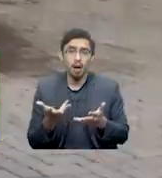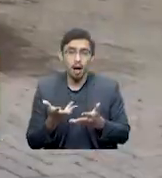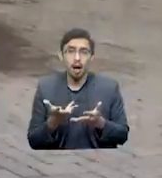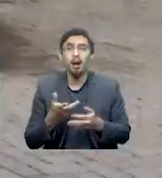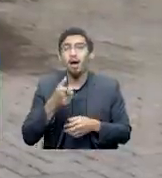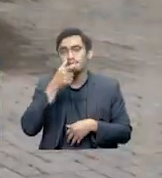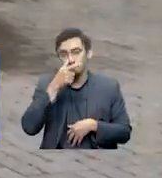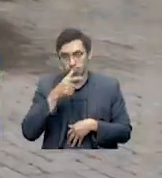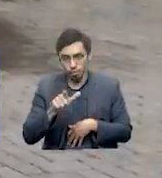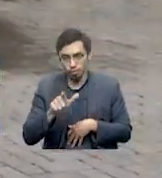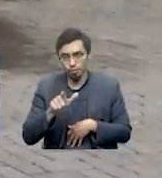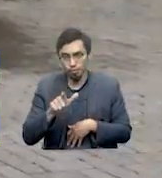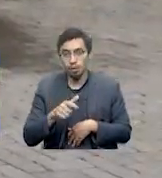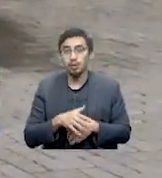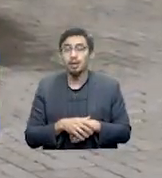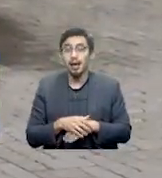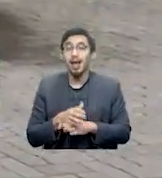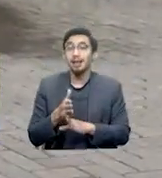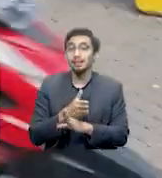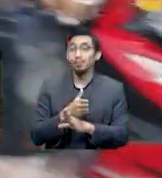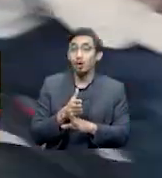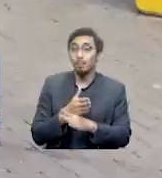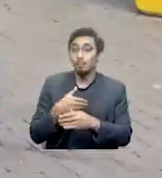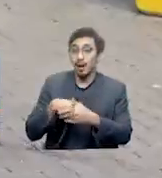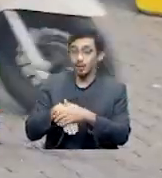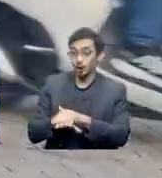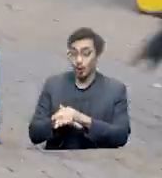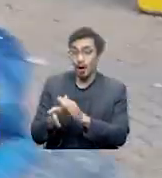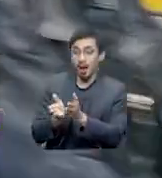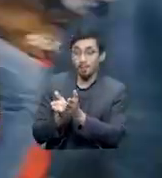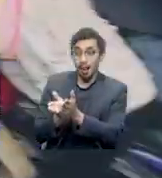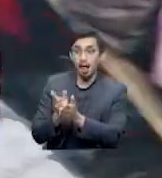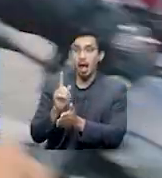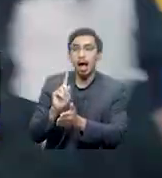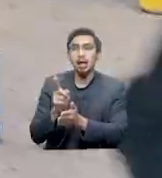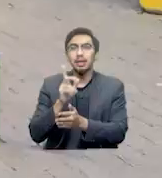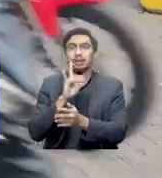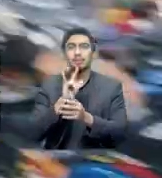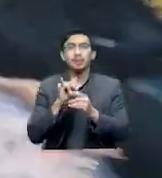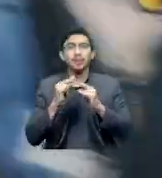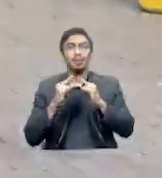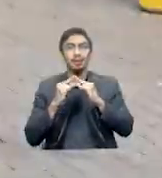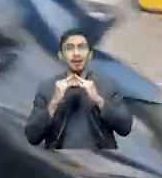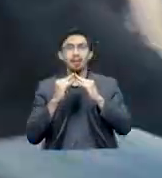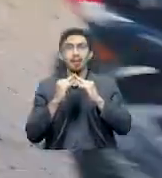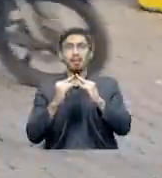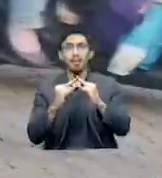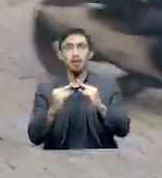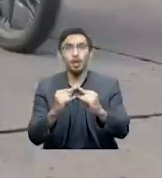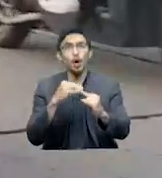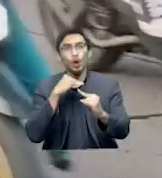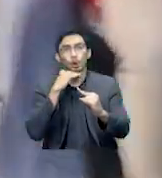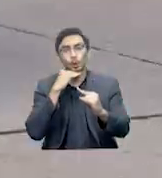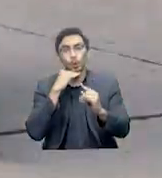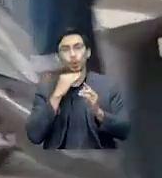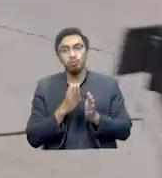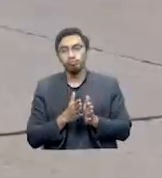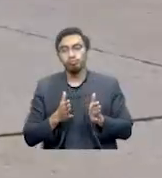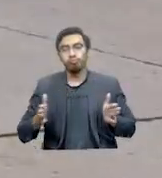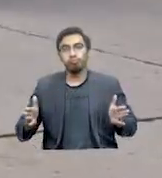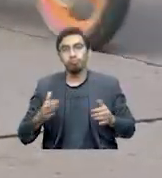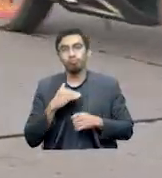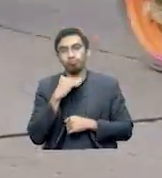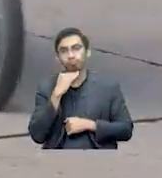ini ditempatkan di kantong-kantong parkir agar tidak menumpuk di dalam dermaga. Dari Merak, Banten, Iskandar Nasution, iNews melaporkan.